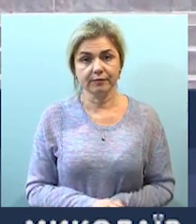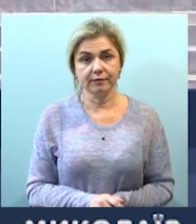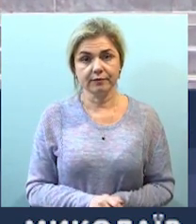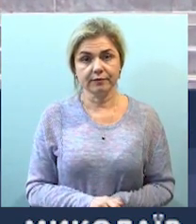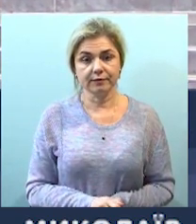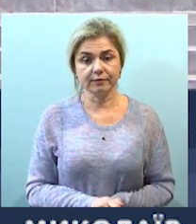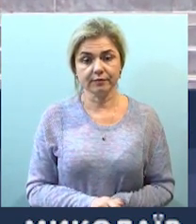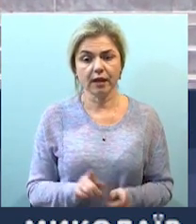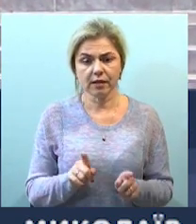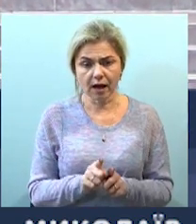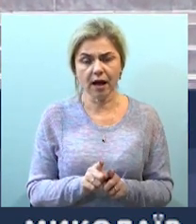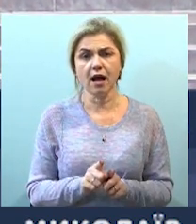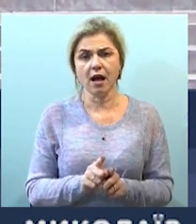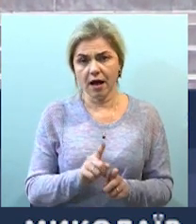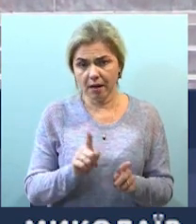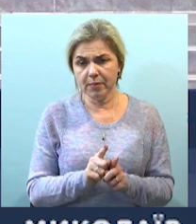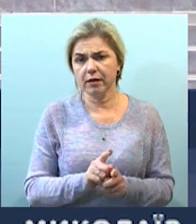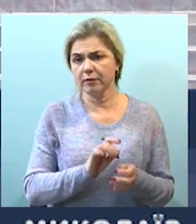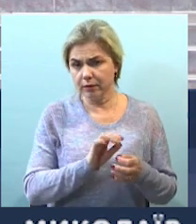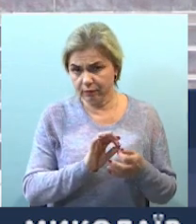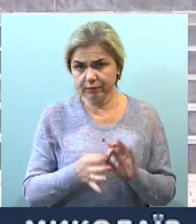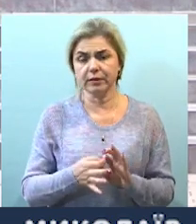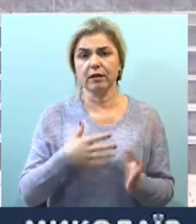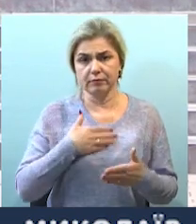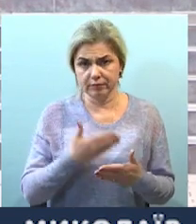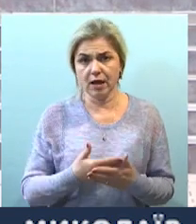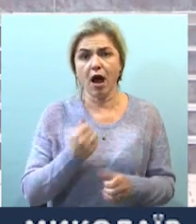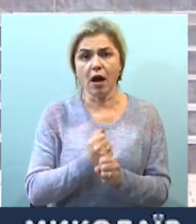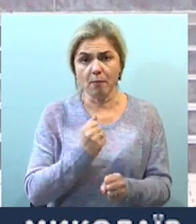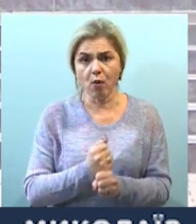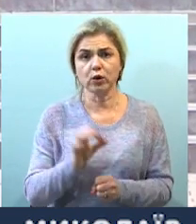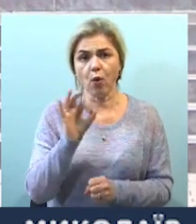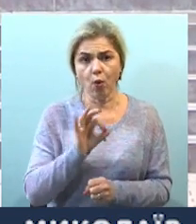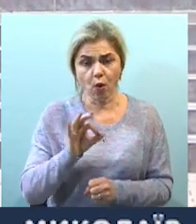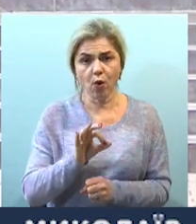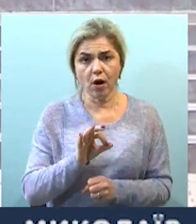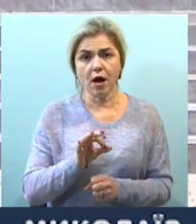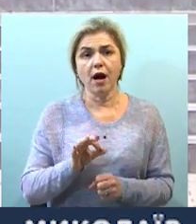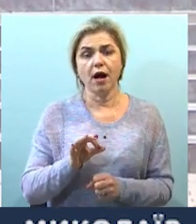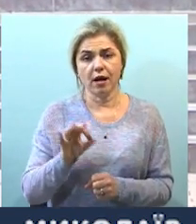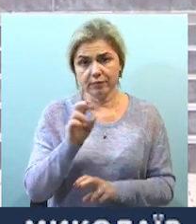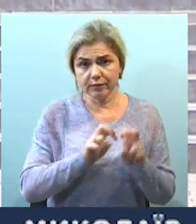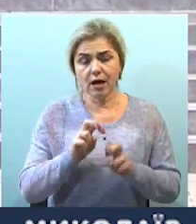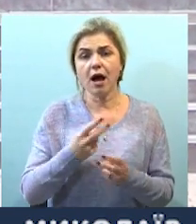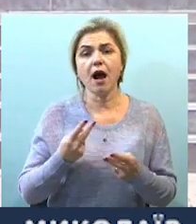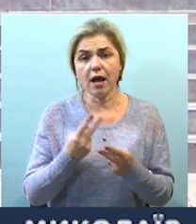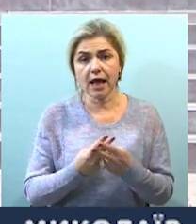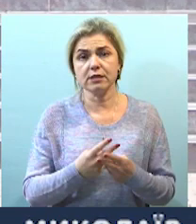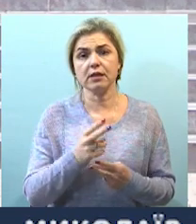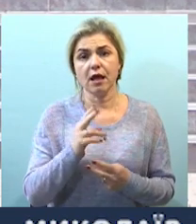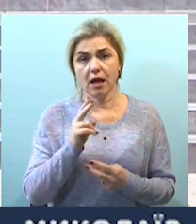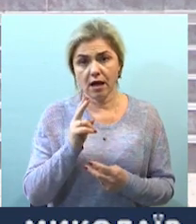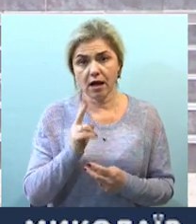така рутинна, але методична робота по притягненню решти членів цього групування